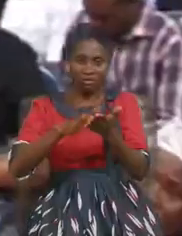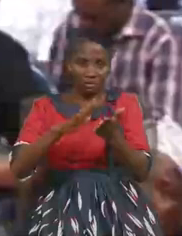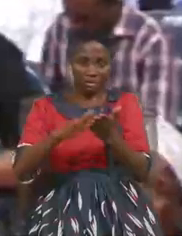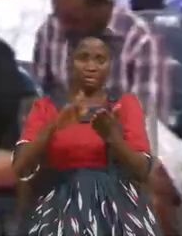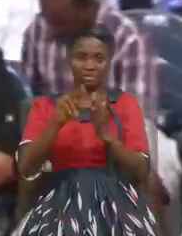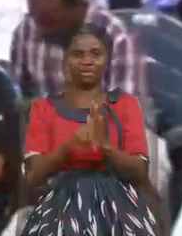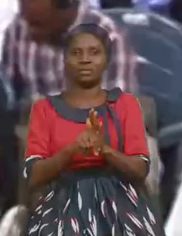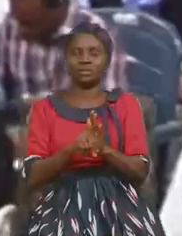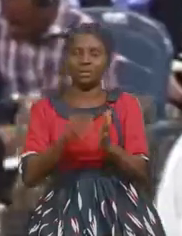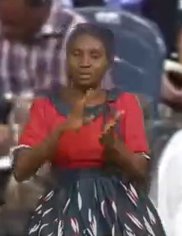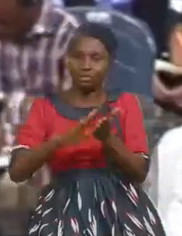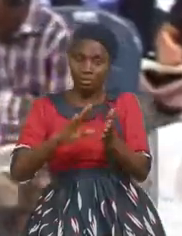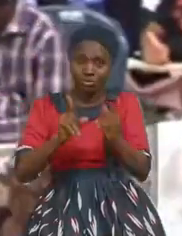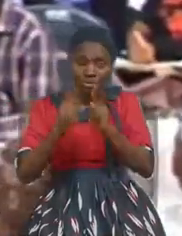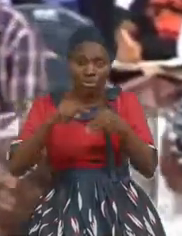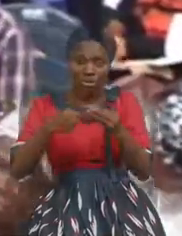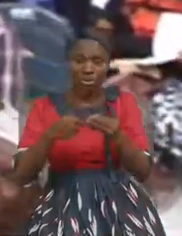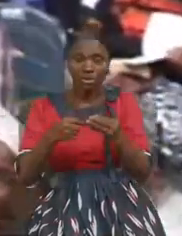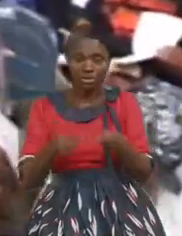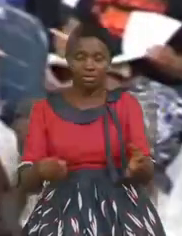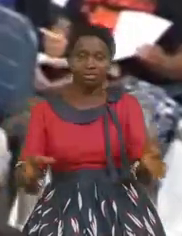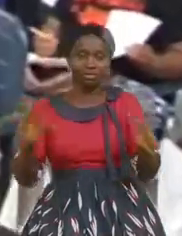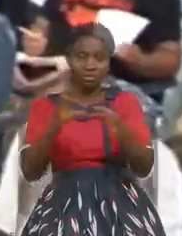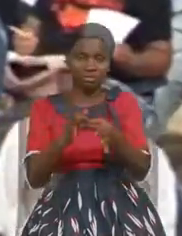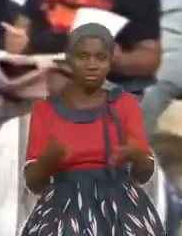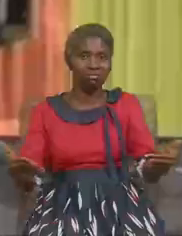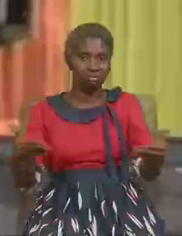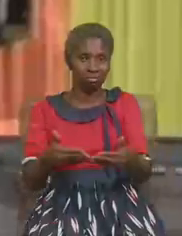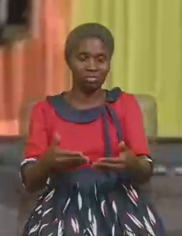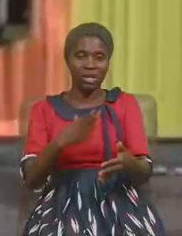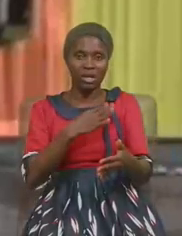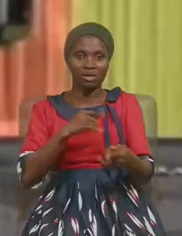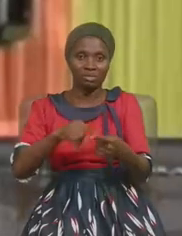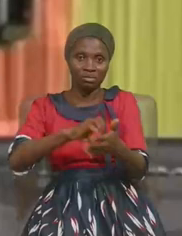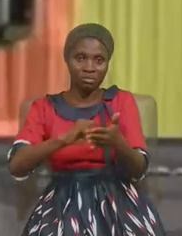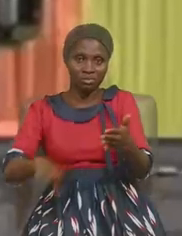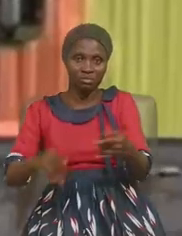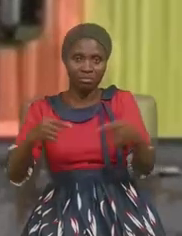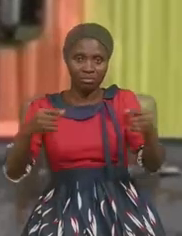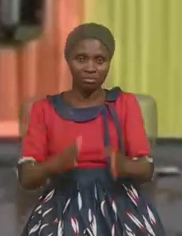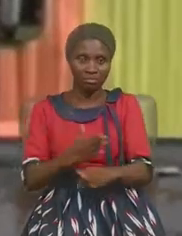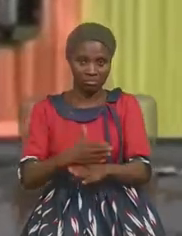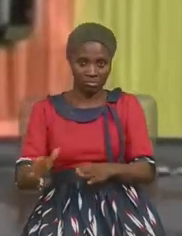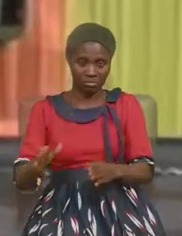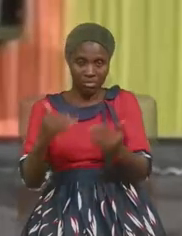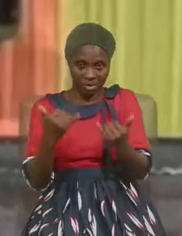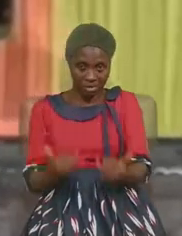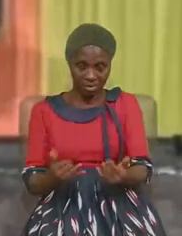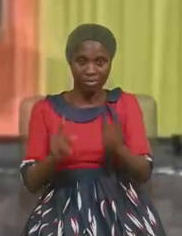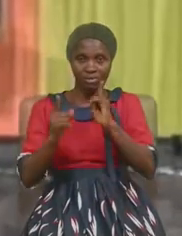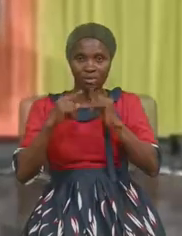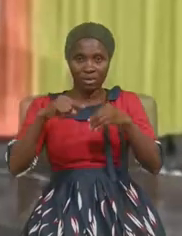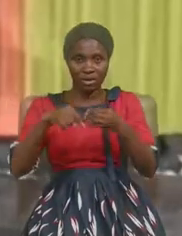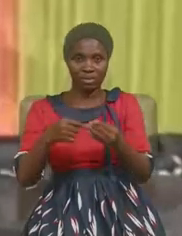parlé de la réconciliation. Il a déjà parlé d'enlever l'inimitié. Maintenant, il parle de